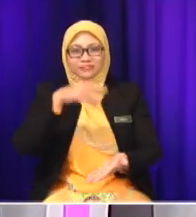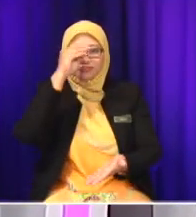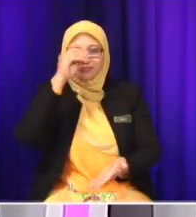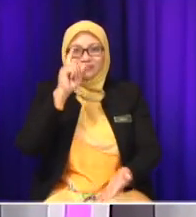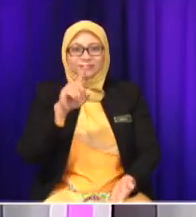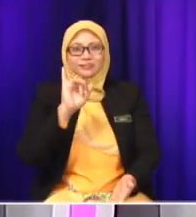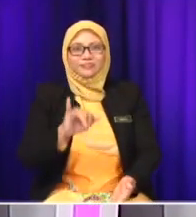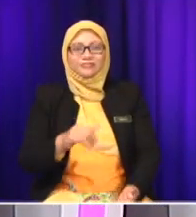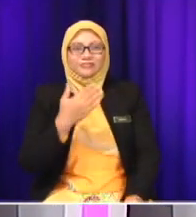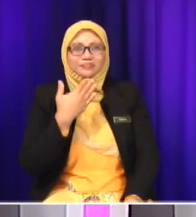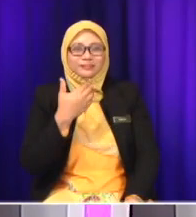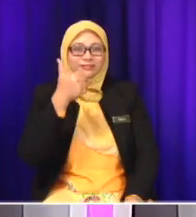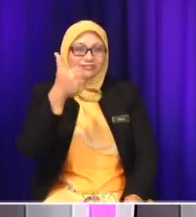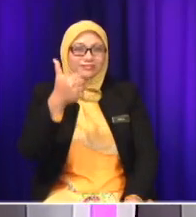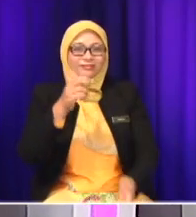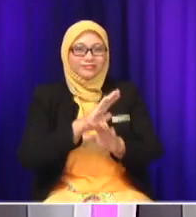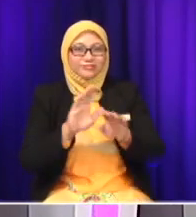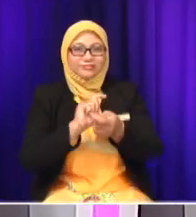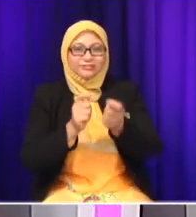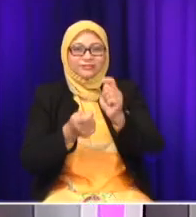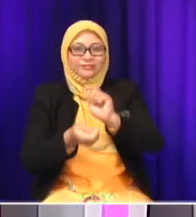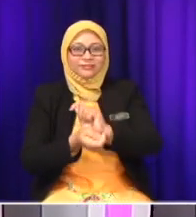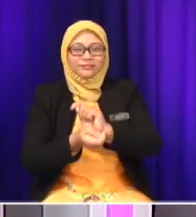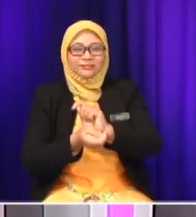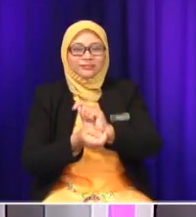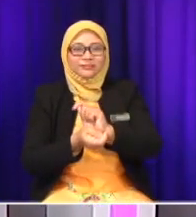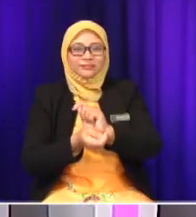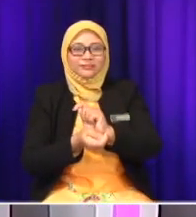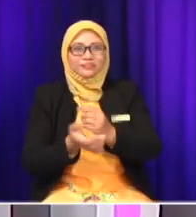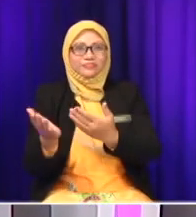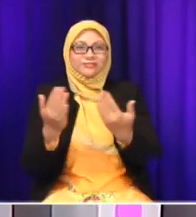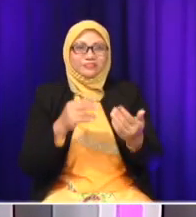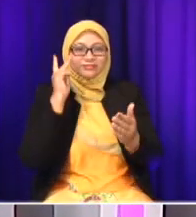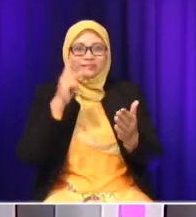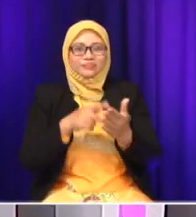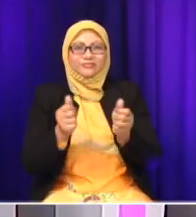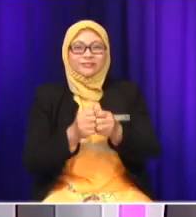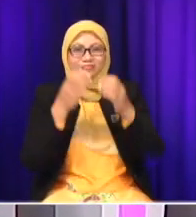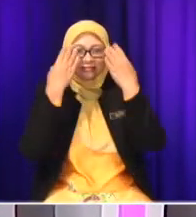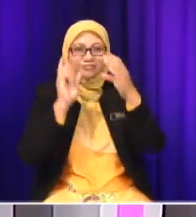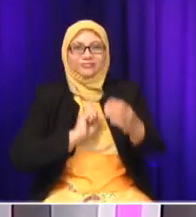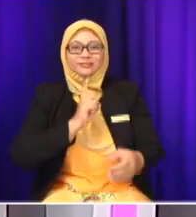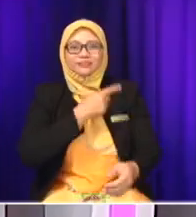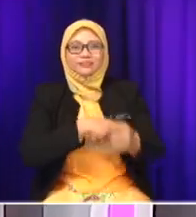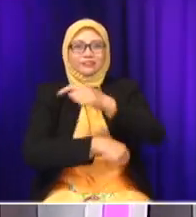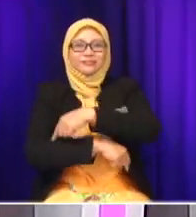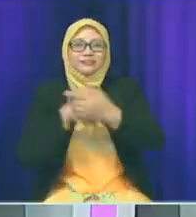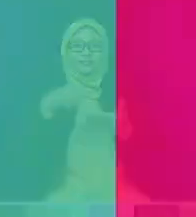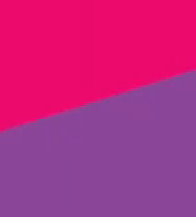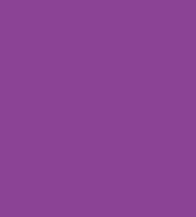jadi jangan ditukar stesen Ayo kita berkenalan dengan guru kita pada hari ini silakan Cikgu